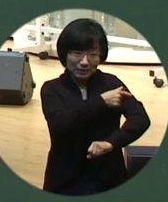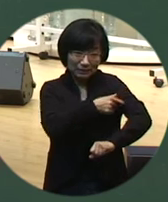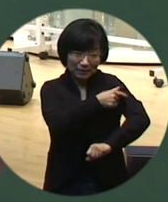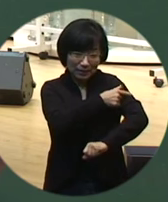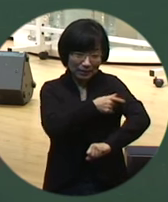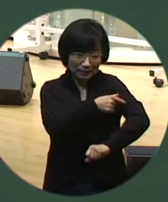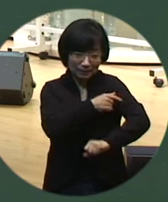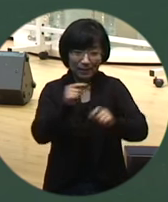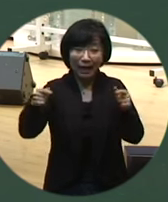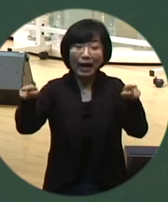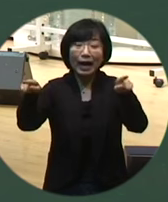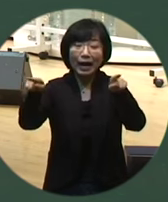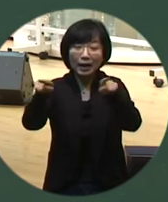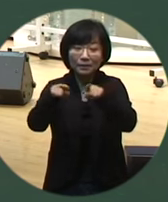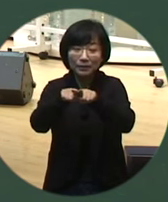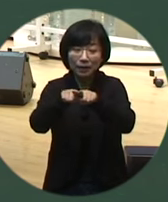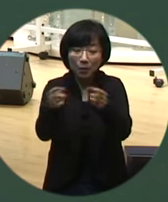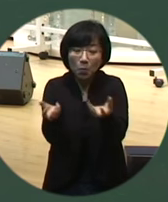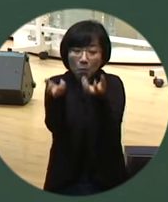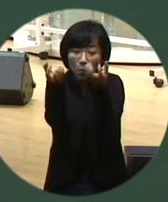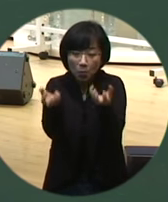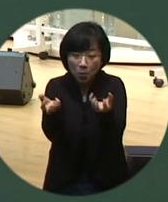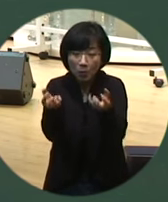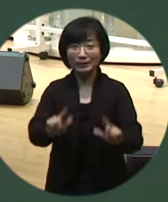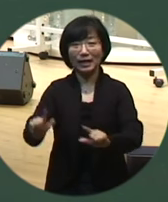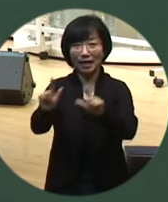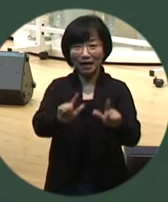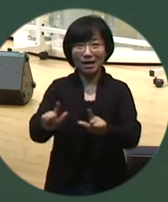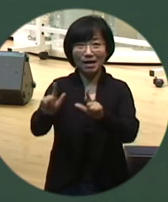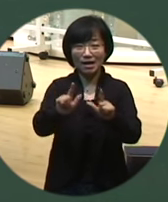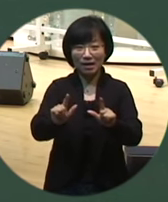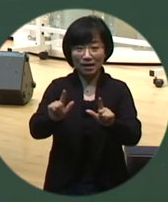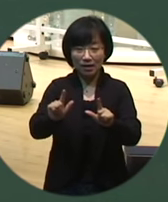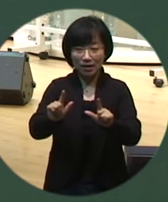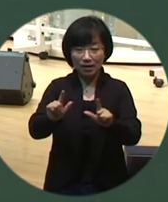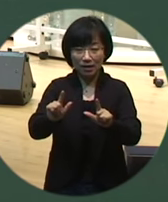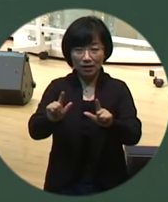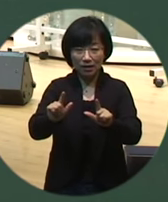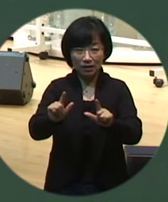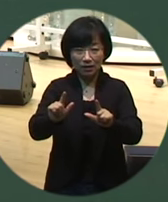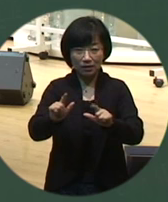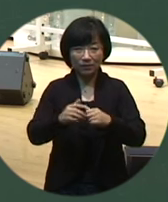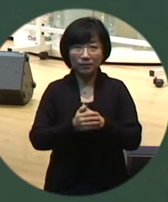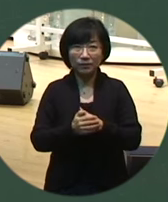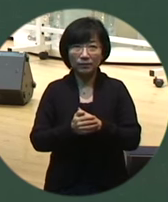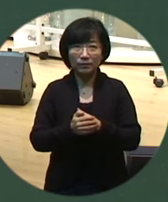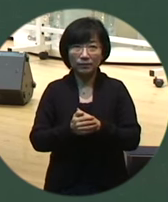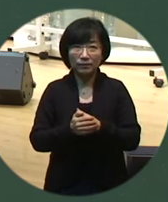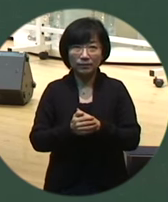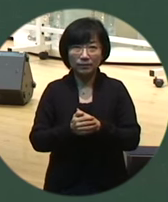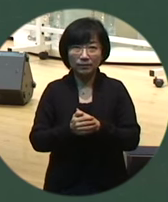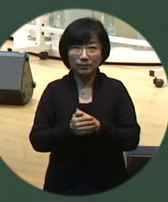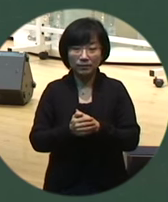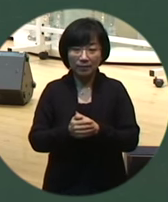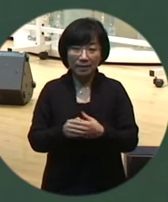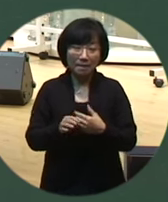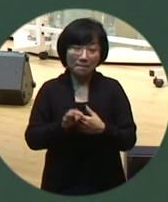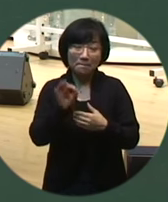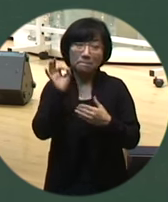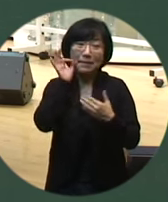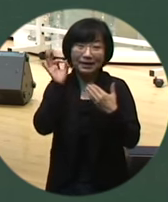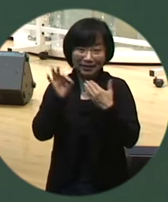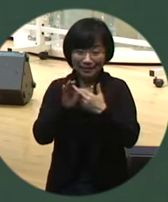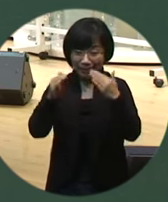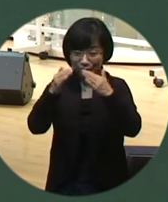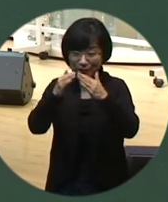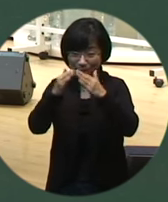woman lived in the same neighborhood as a church believer. 그러면 그 동네 사람들이 두 아줌마 중에 누구를 더 신뢰할까? Then